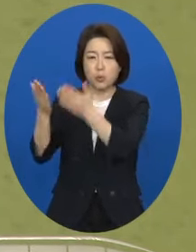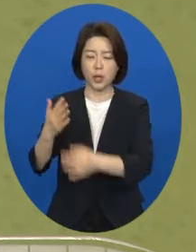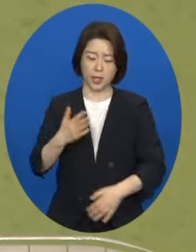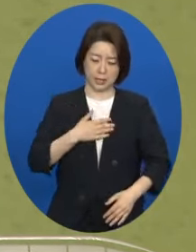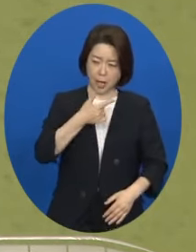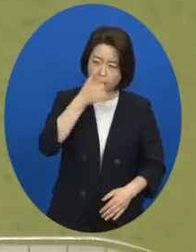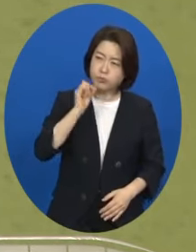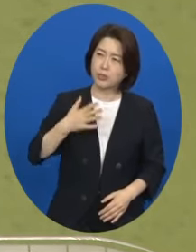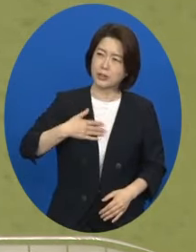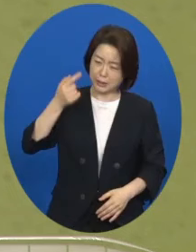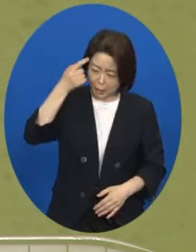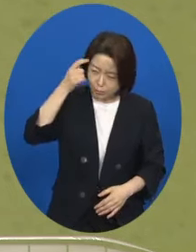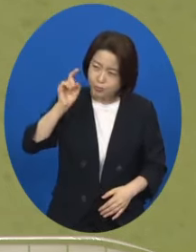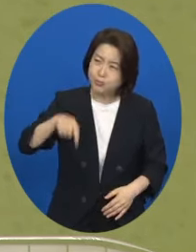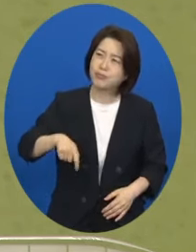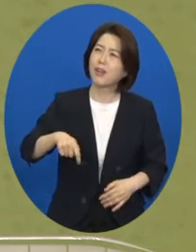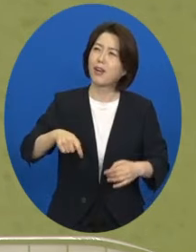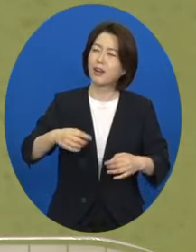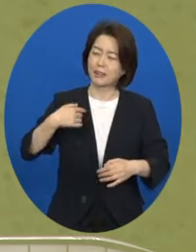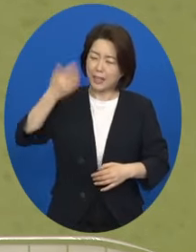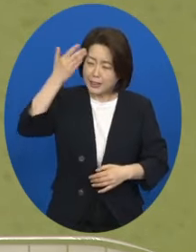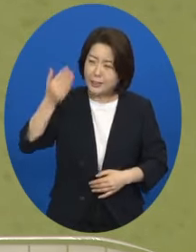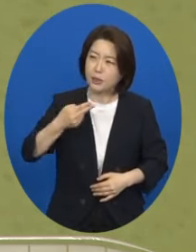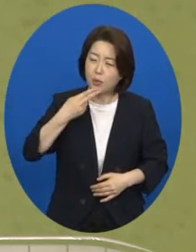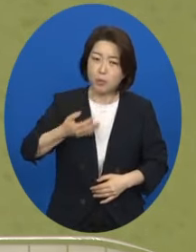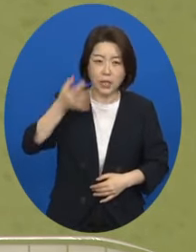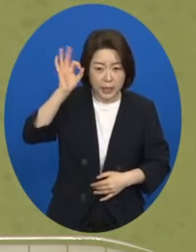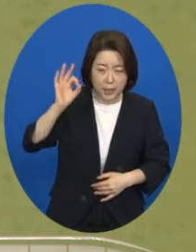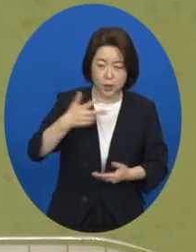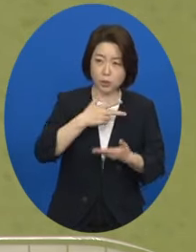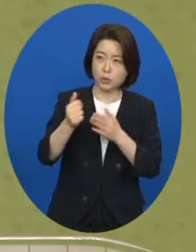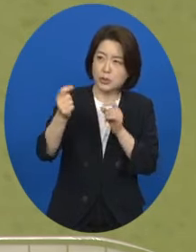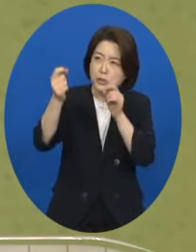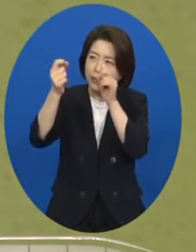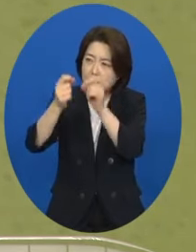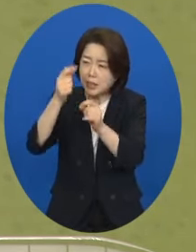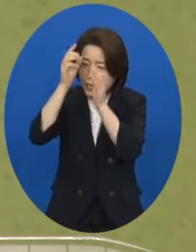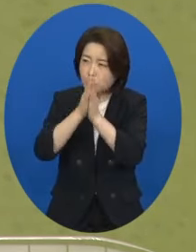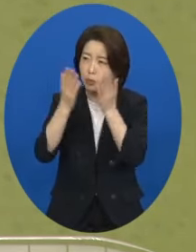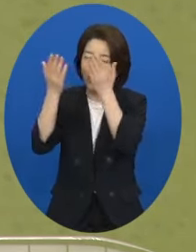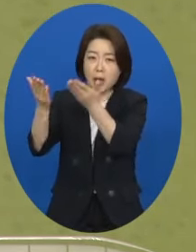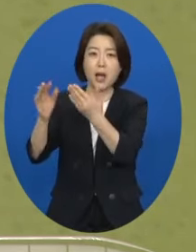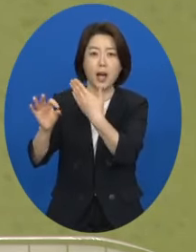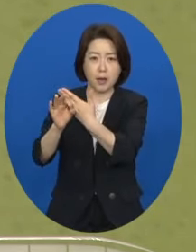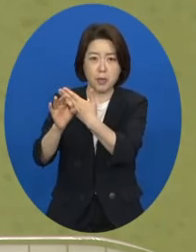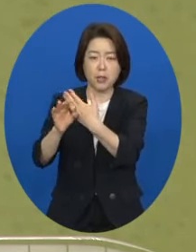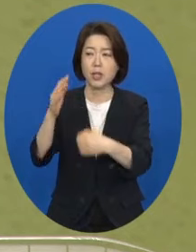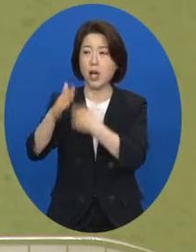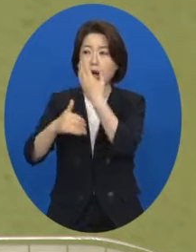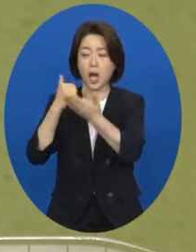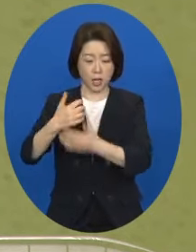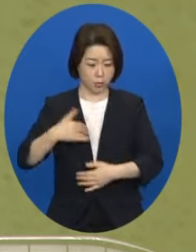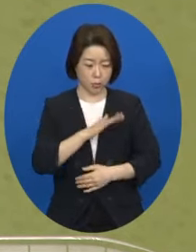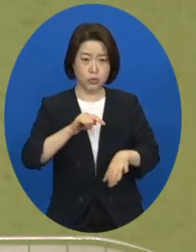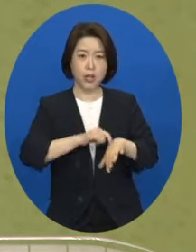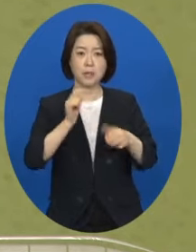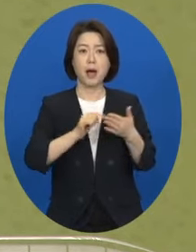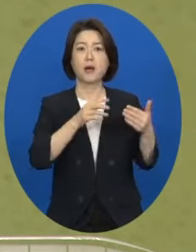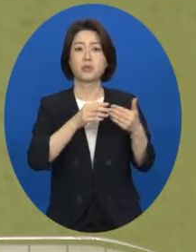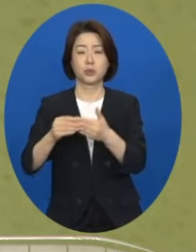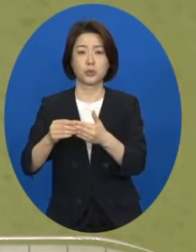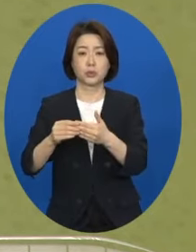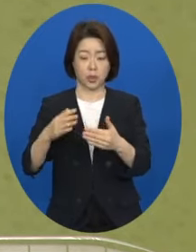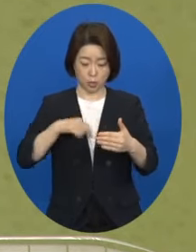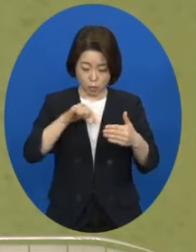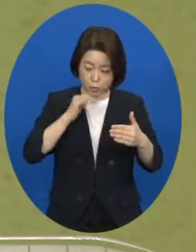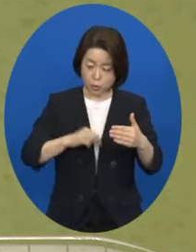우리는 미련합니다, 우리는 지식이 없습니다 라고 인정하면서 주님께 나아가면 하나님께서 그 마음을 인도하시죠. 왜? 우리 안에 성령이